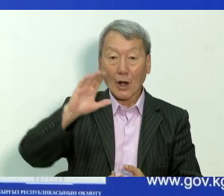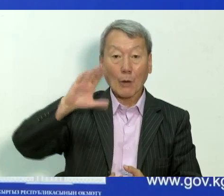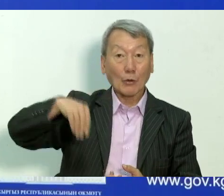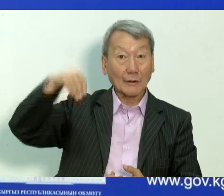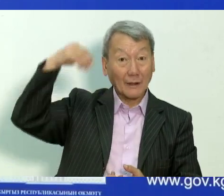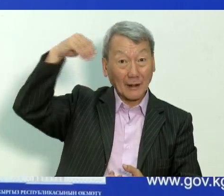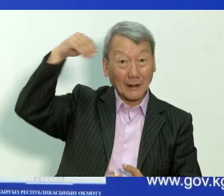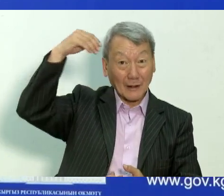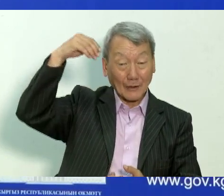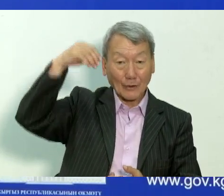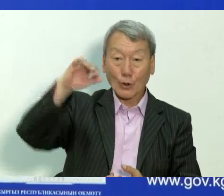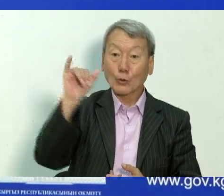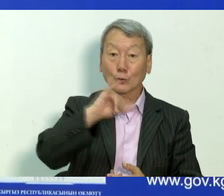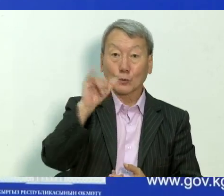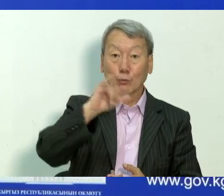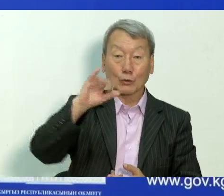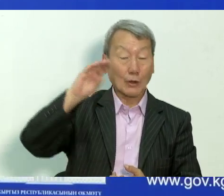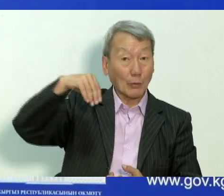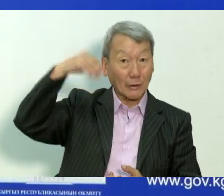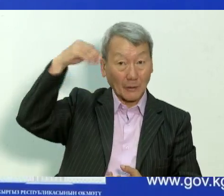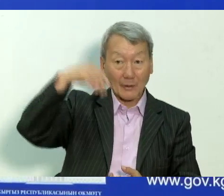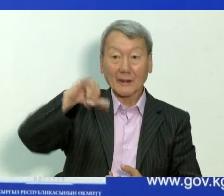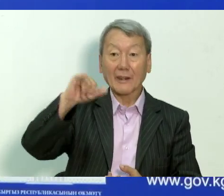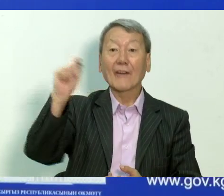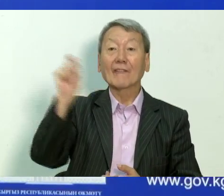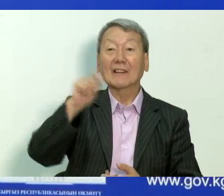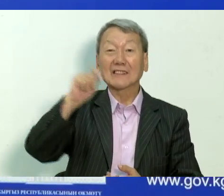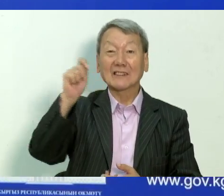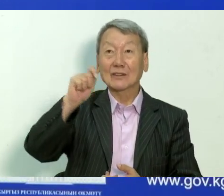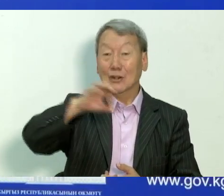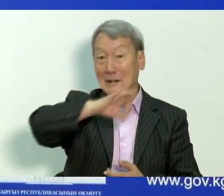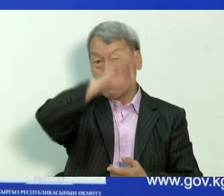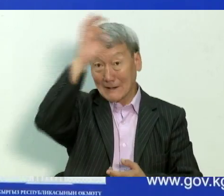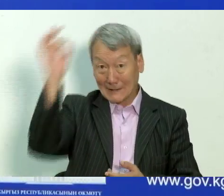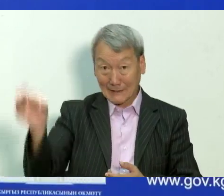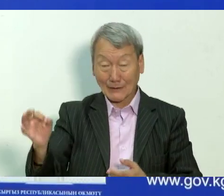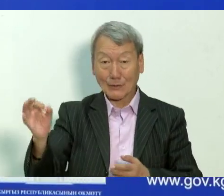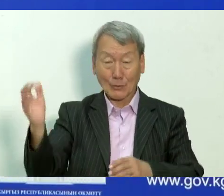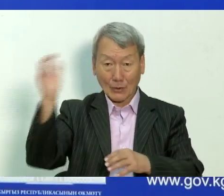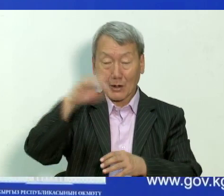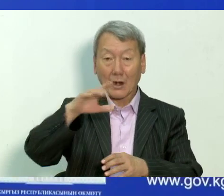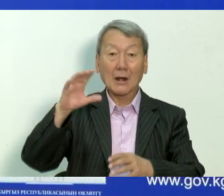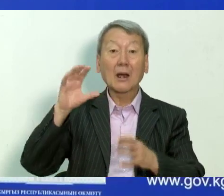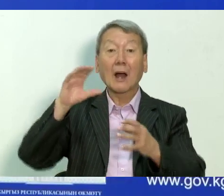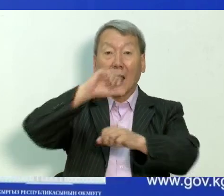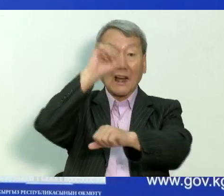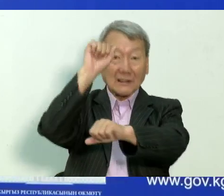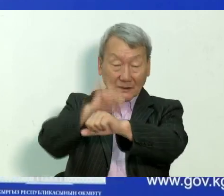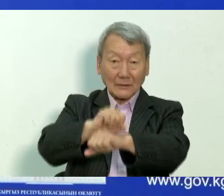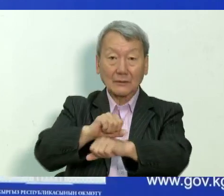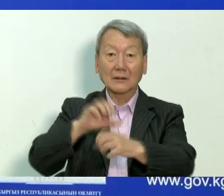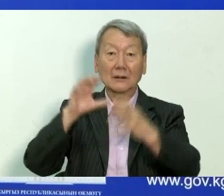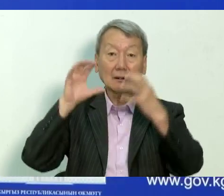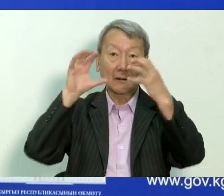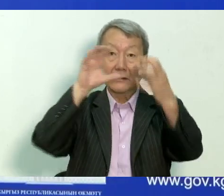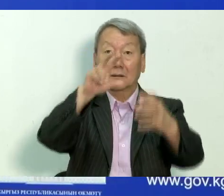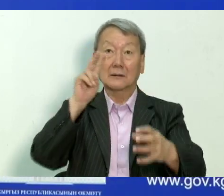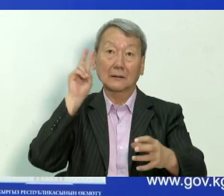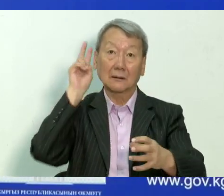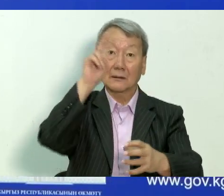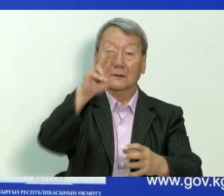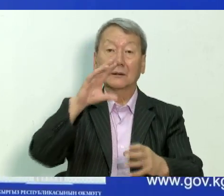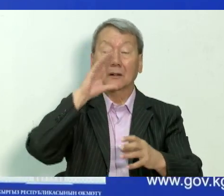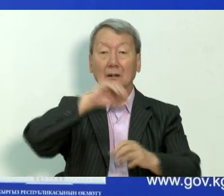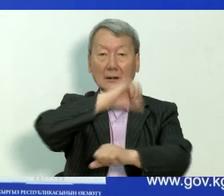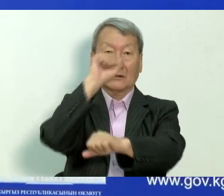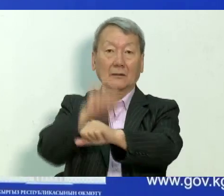обеда, субботу после обеда и воскресенье полный день остановить работу общественного транспорта по городу